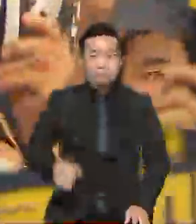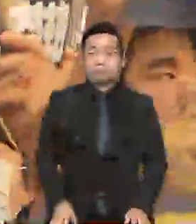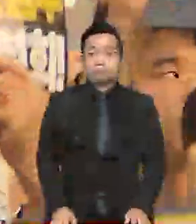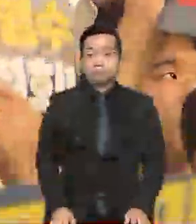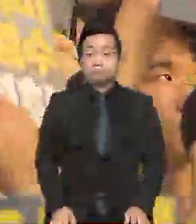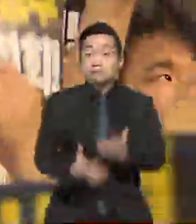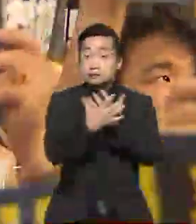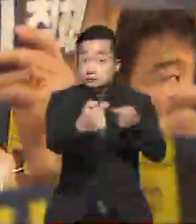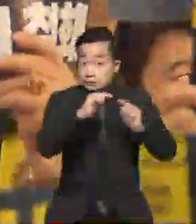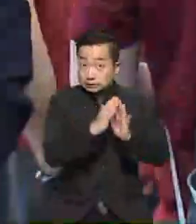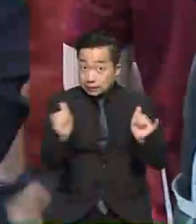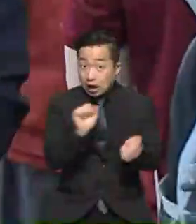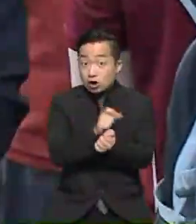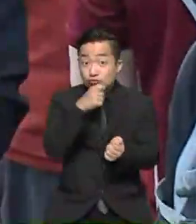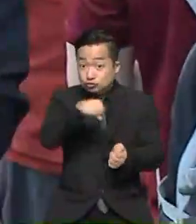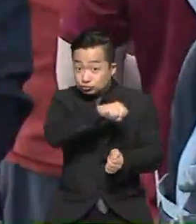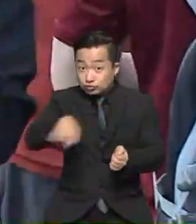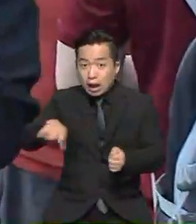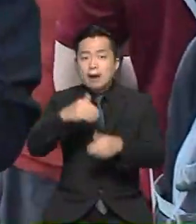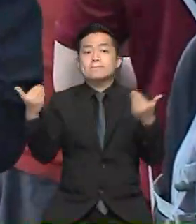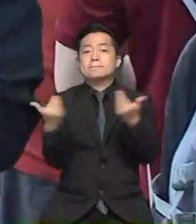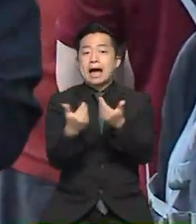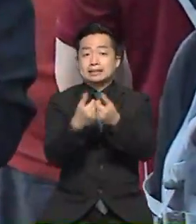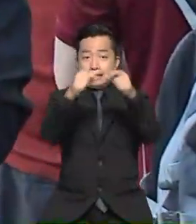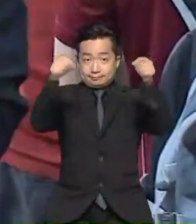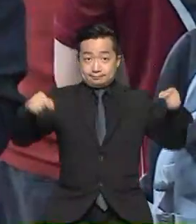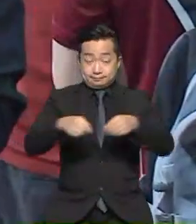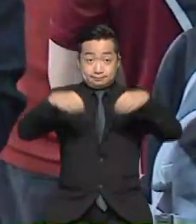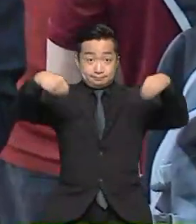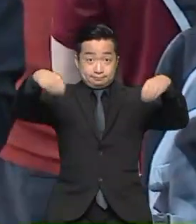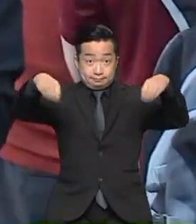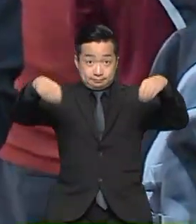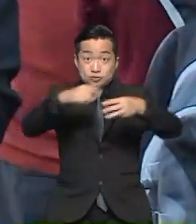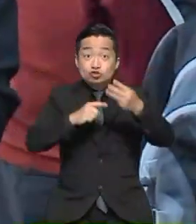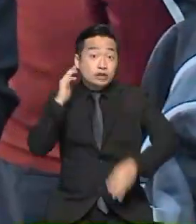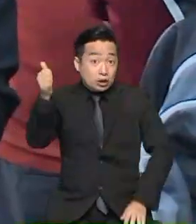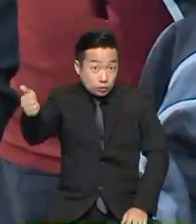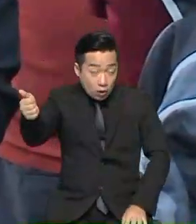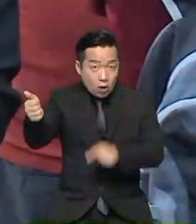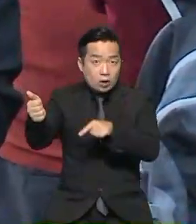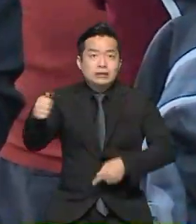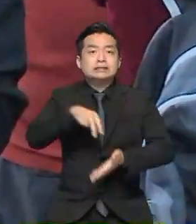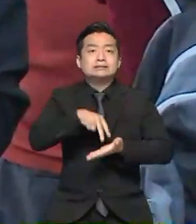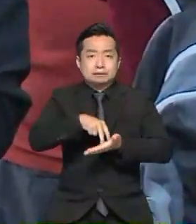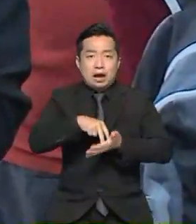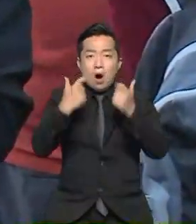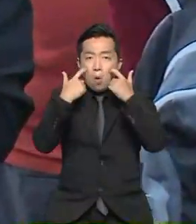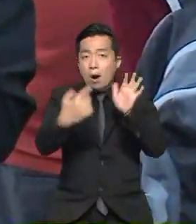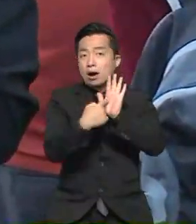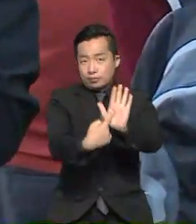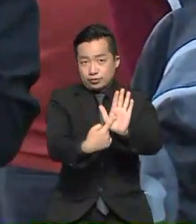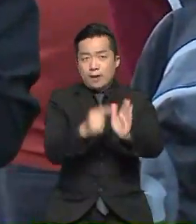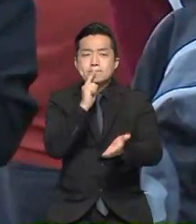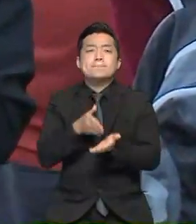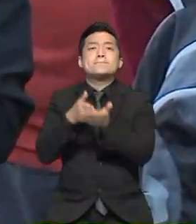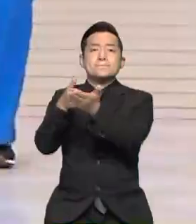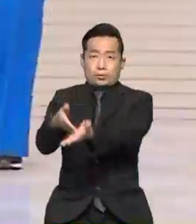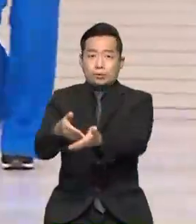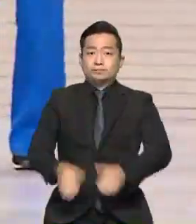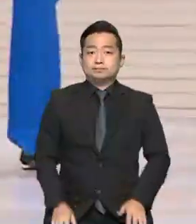집회 참가자들은 오염수 방류 반대 피켓을 들고 윤석열 대통령이 명확한 입장을 직접 밝히라고